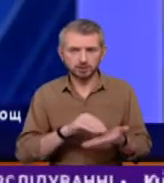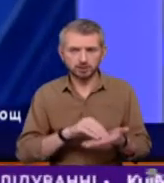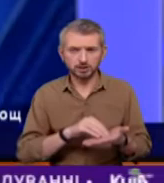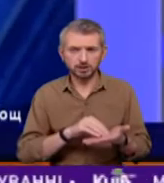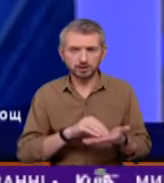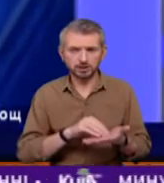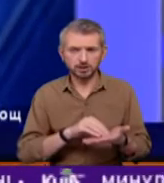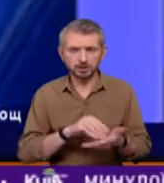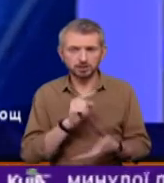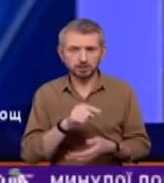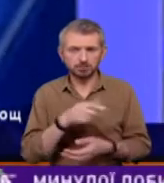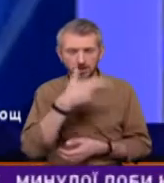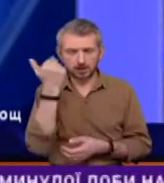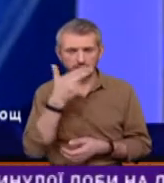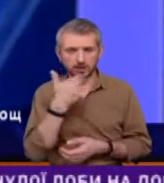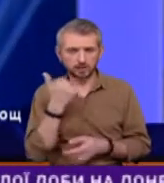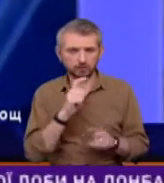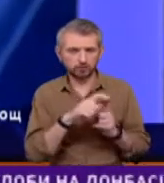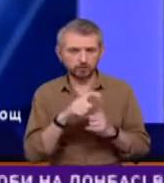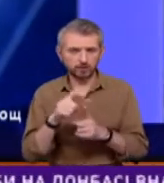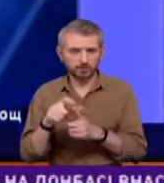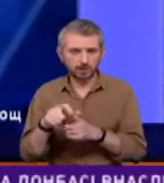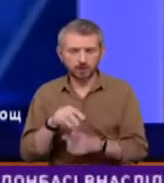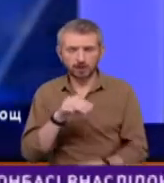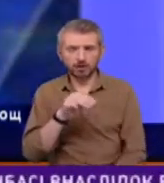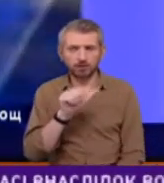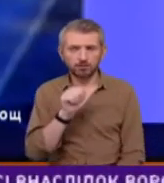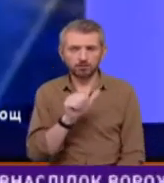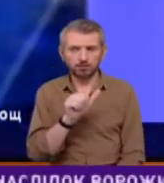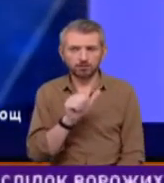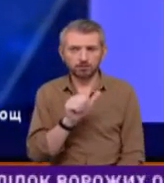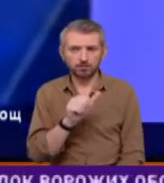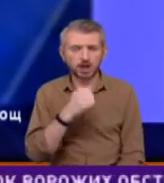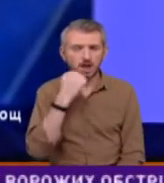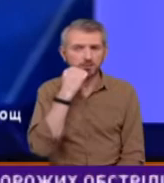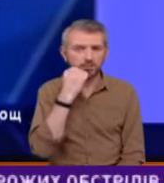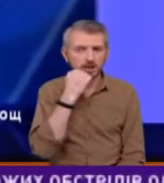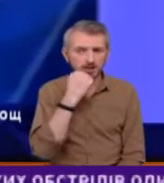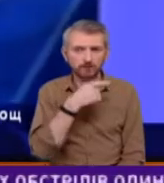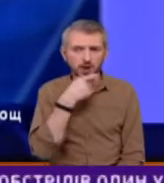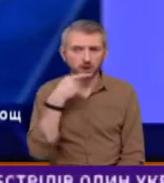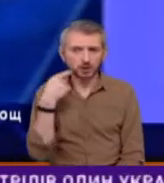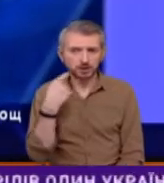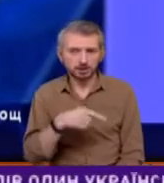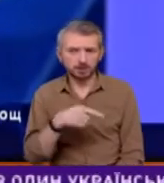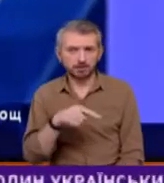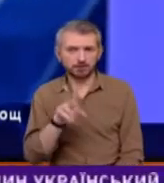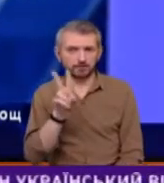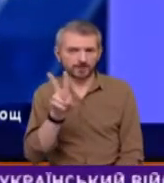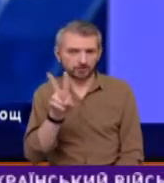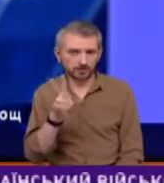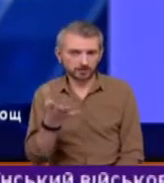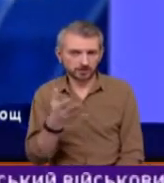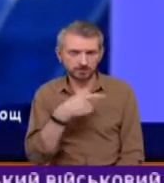пишуть цими латинськими. Латиною, так от розшифровується вона так. Москва, Росія, Вікторі.